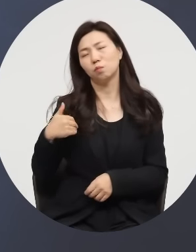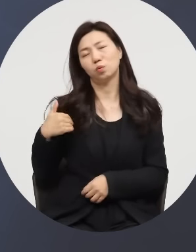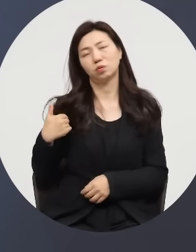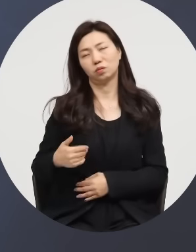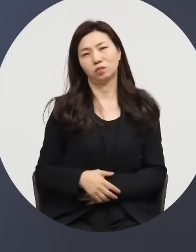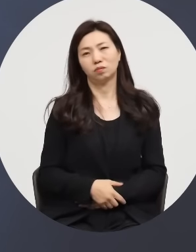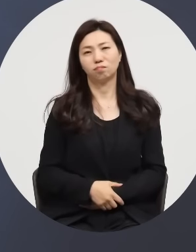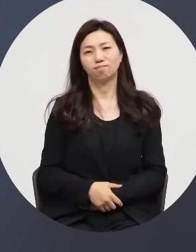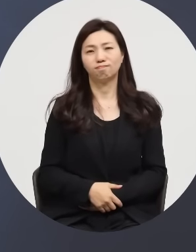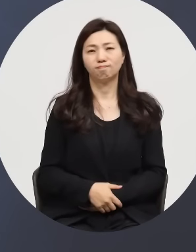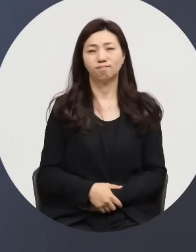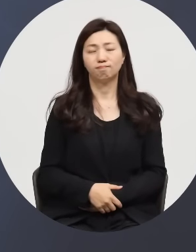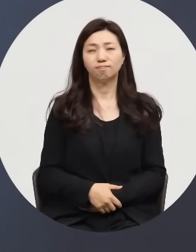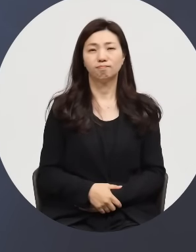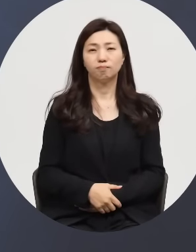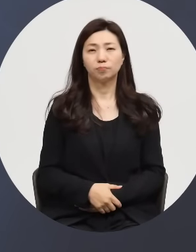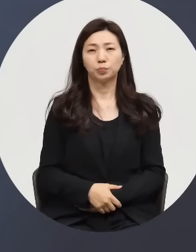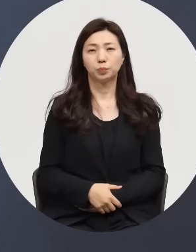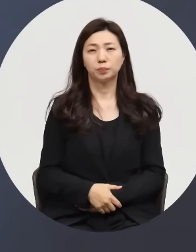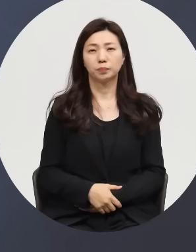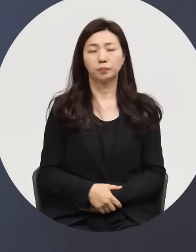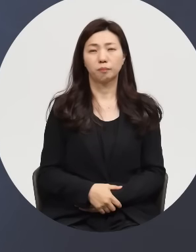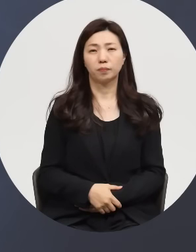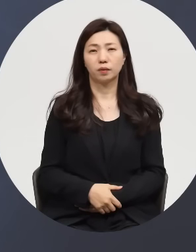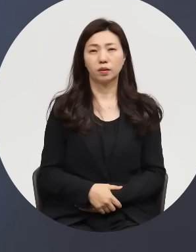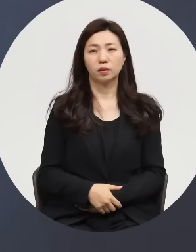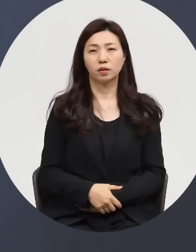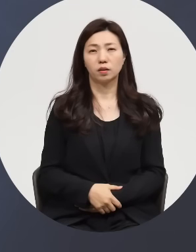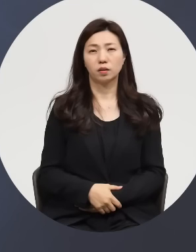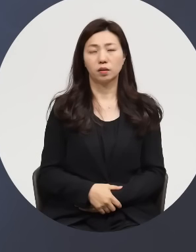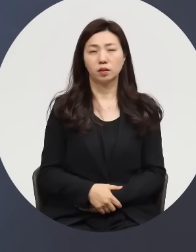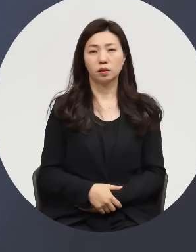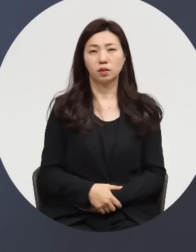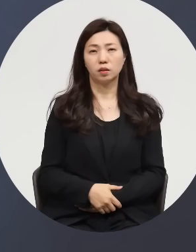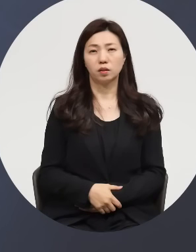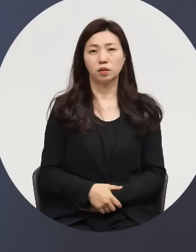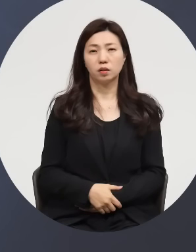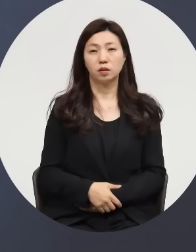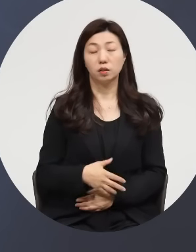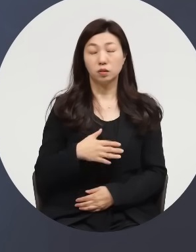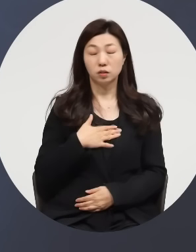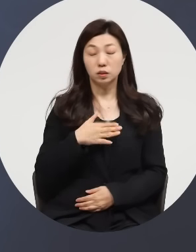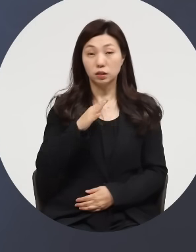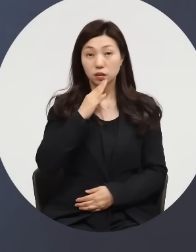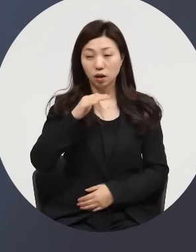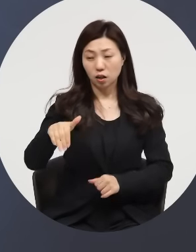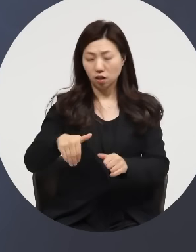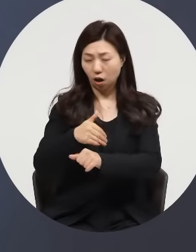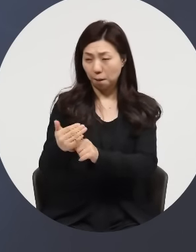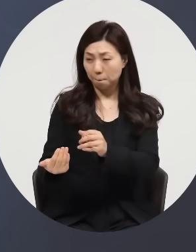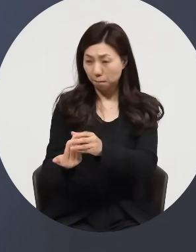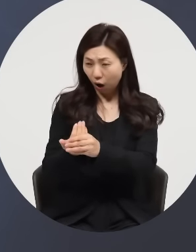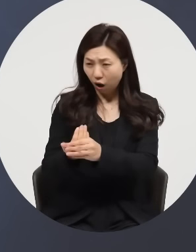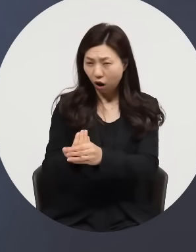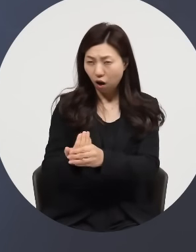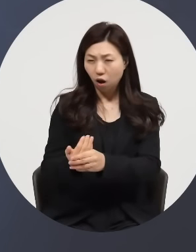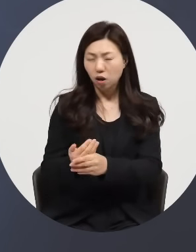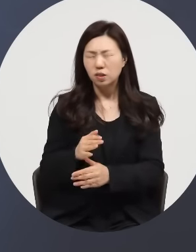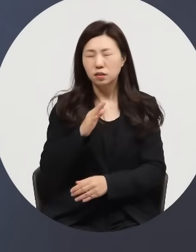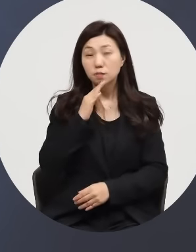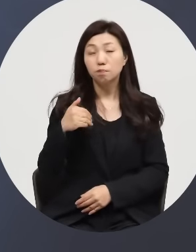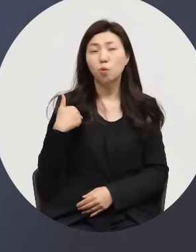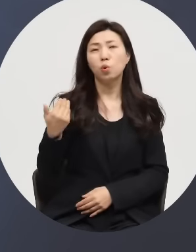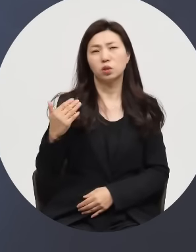잘 모르겠어요. 저는 근데 조금 일단 그 상황이 실제로 닥치면 또 어떻게